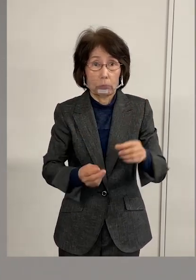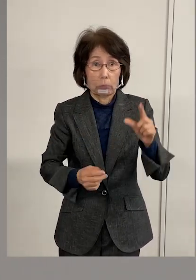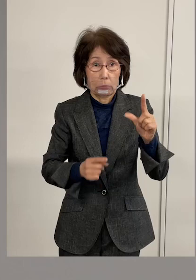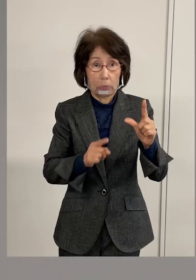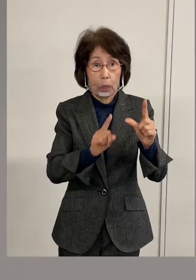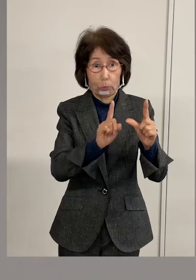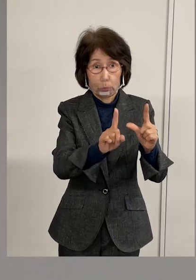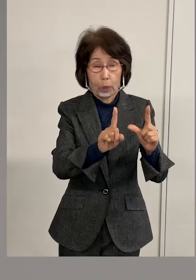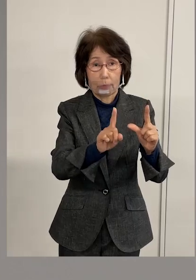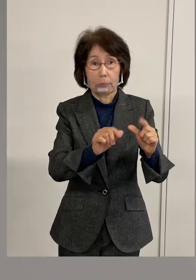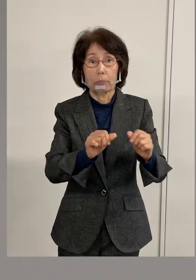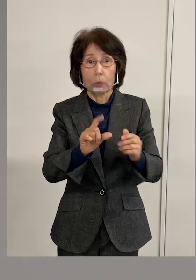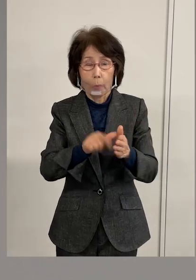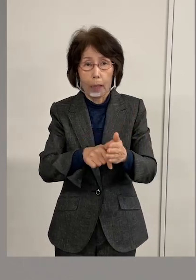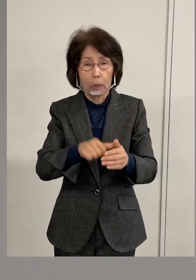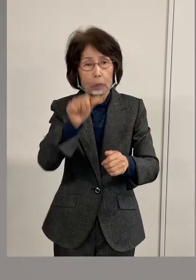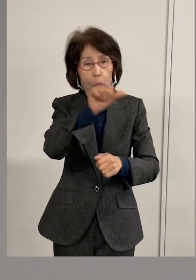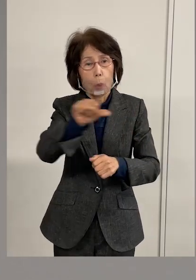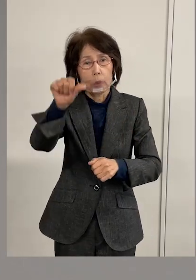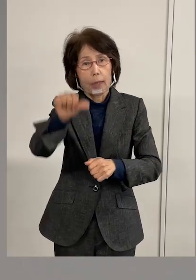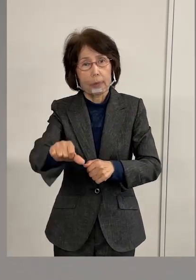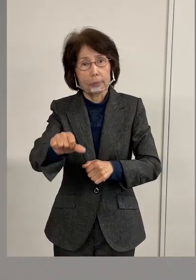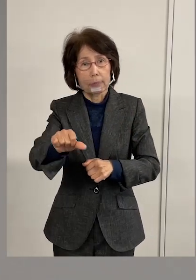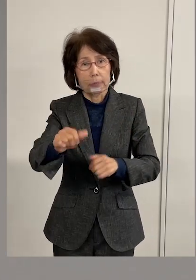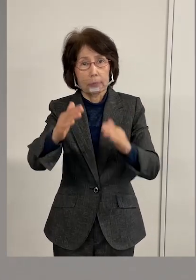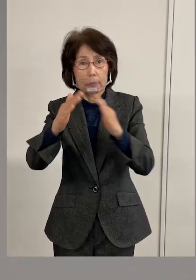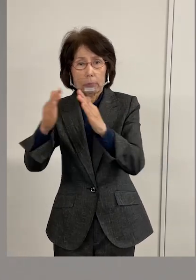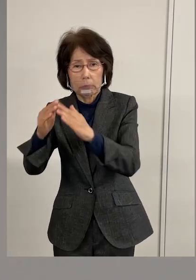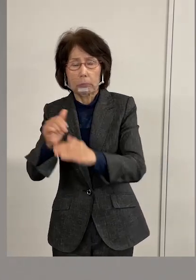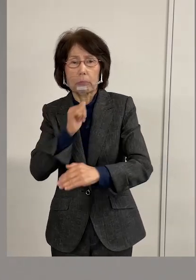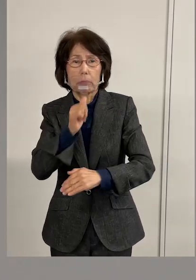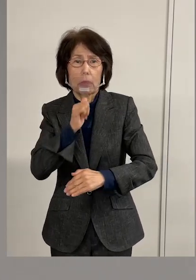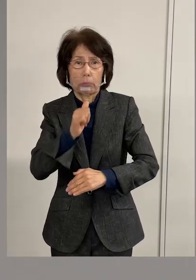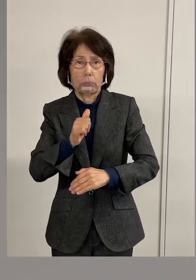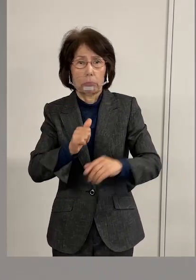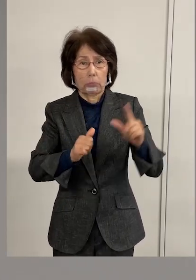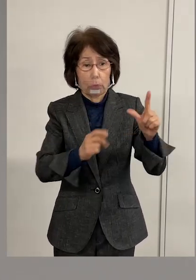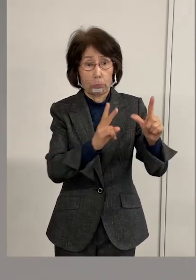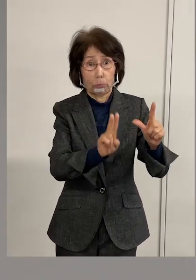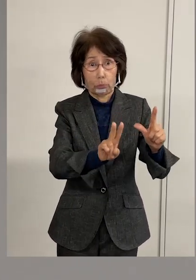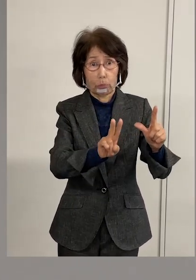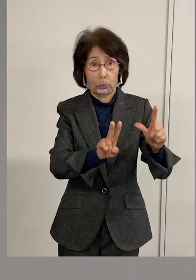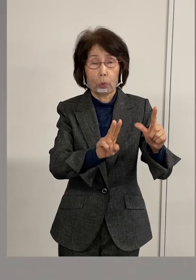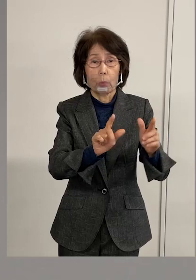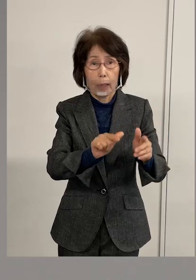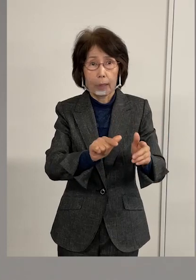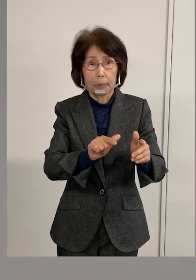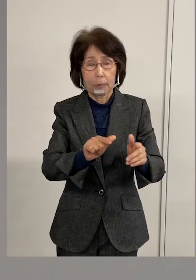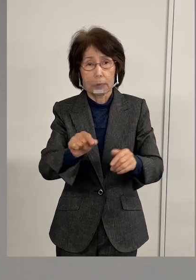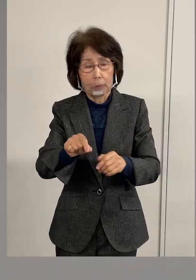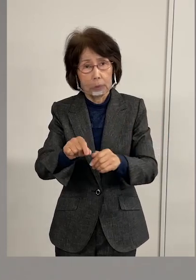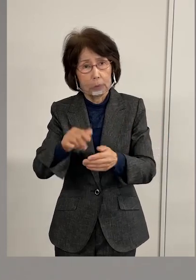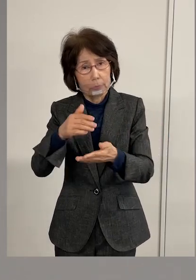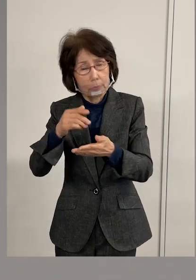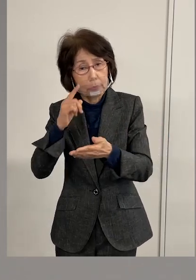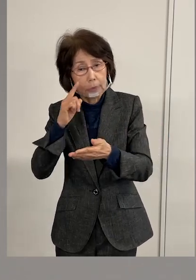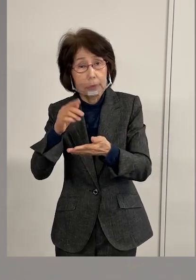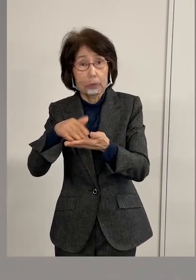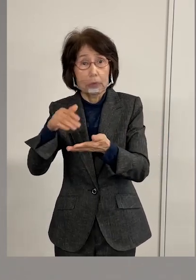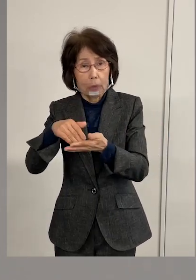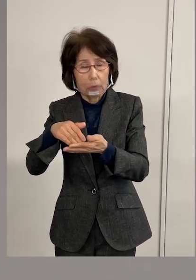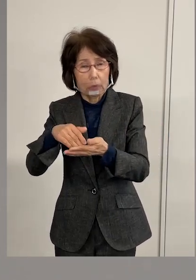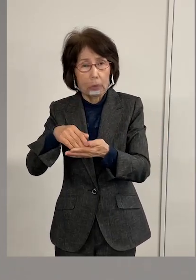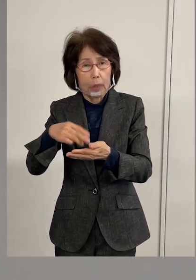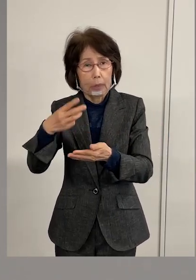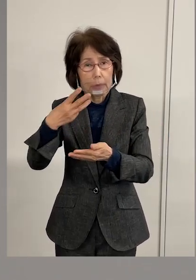合で 約5000戸が不足してます。で、L2 の場合で、これ試算ではありますが、